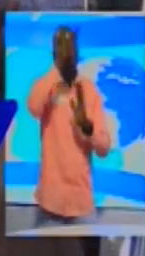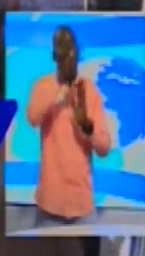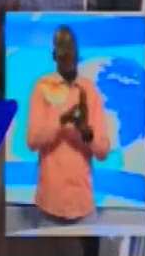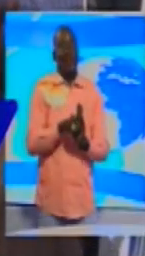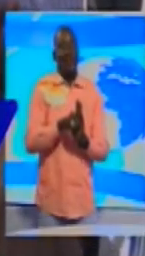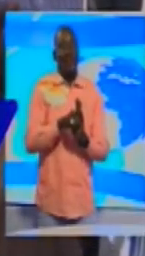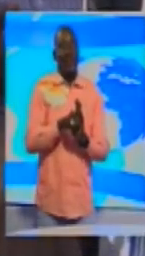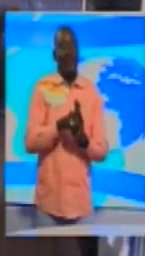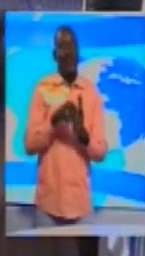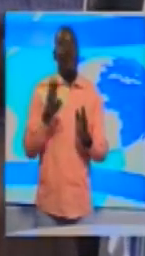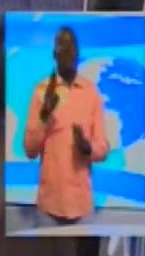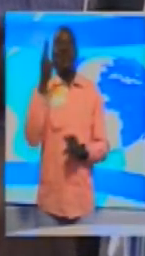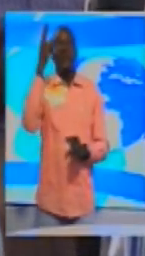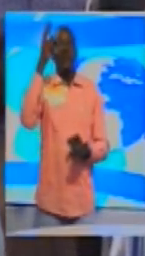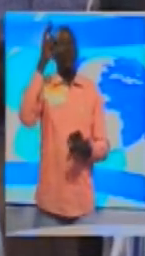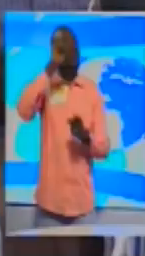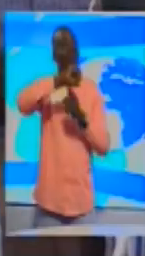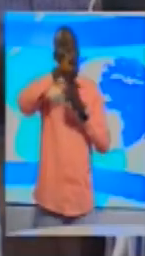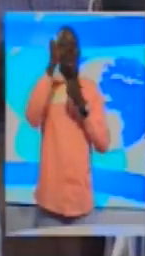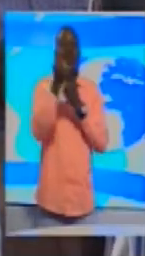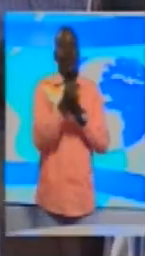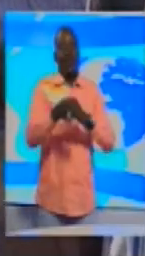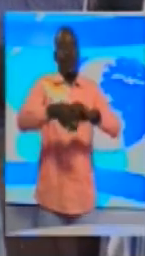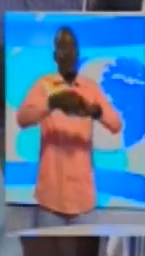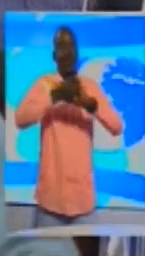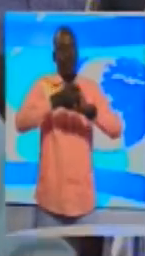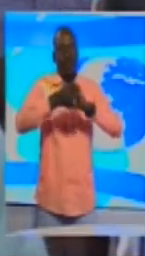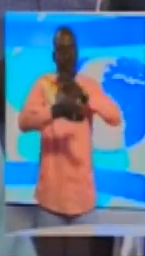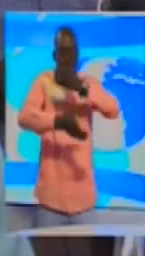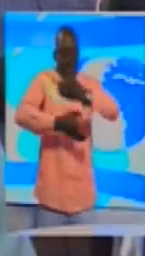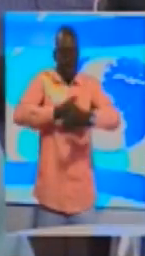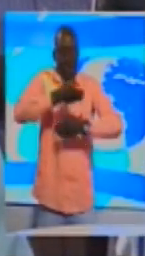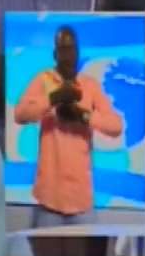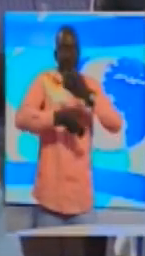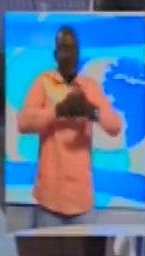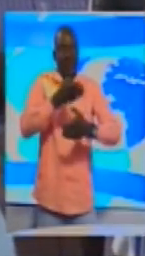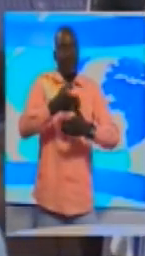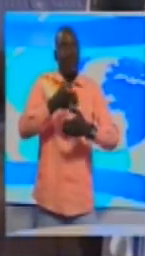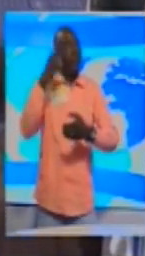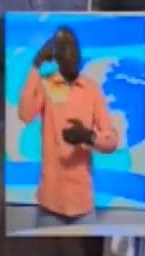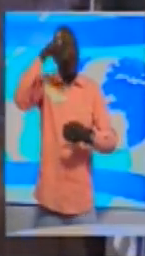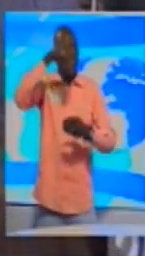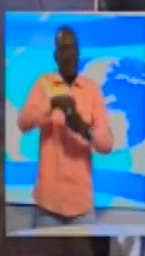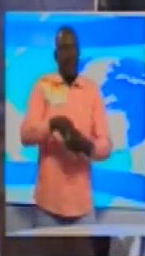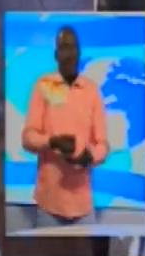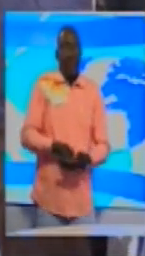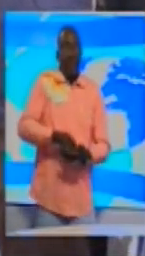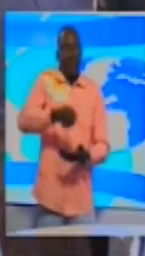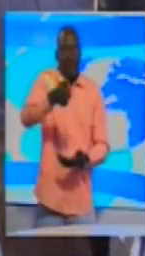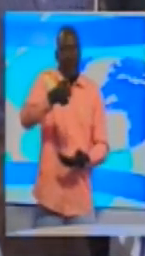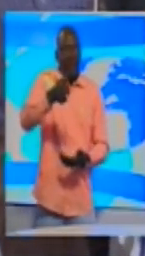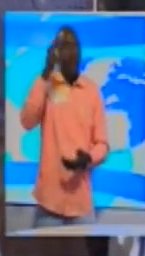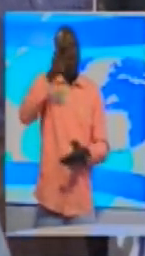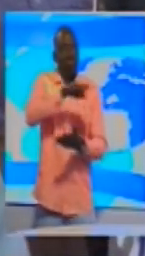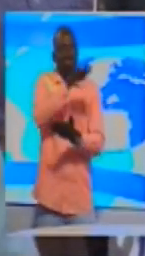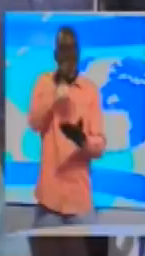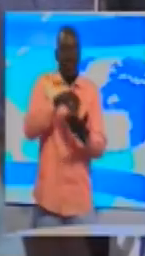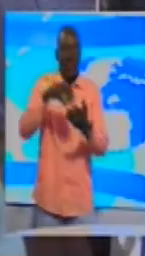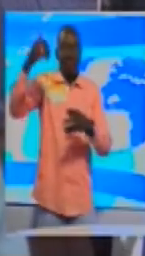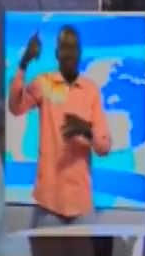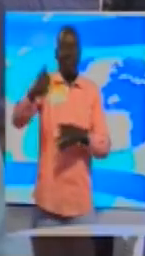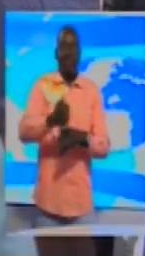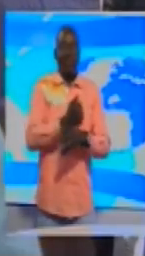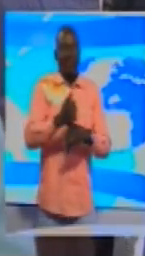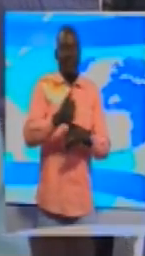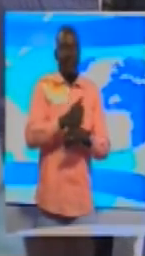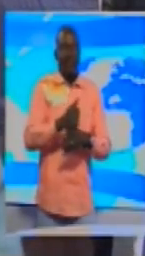notamment les réseaux de sociétés coopératives de solidarité commerciale, les centrales d'achat pour l'assainissement du milieu des affaires